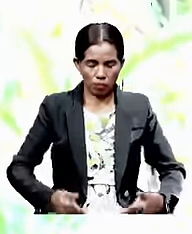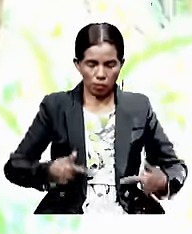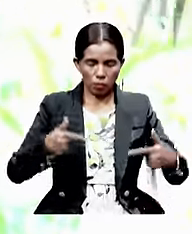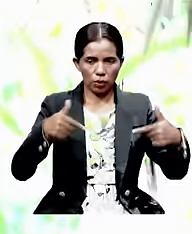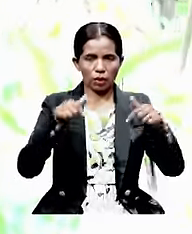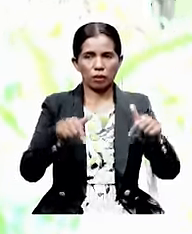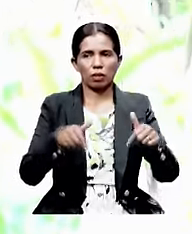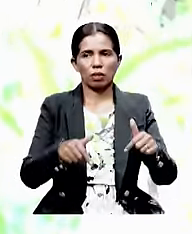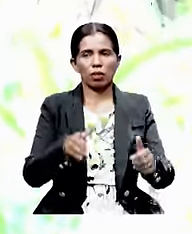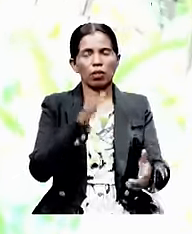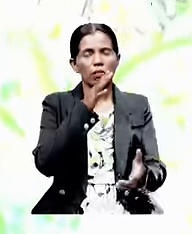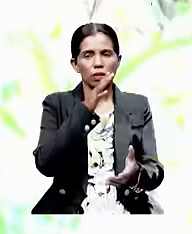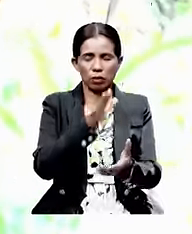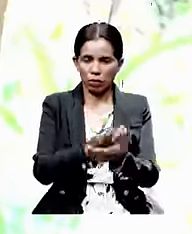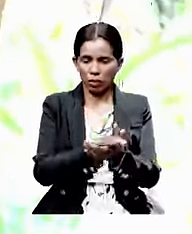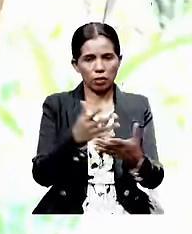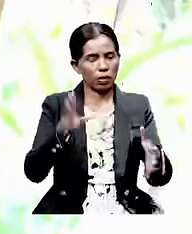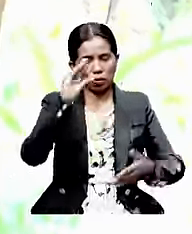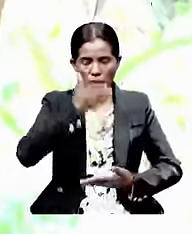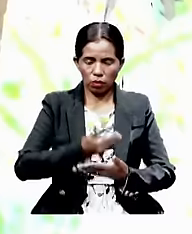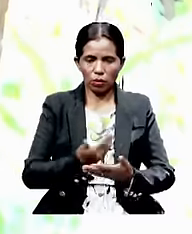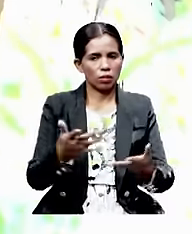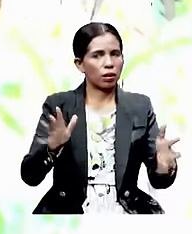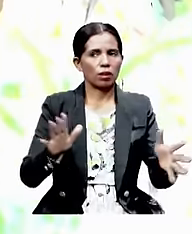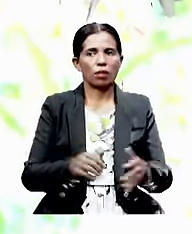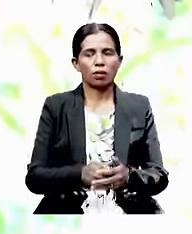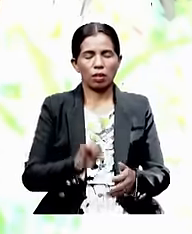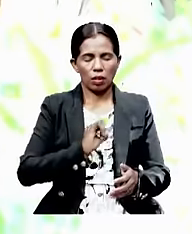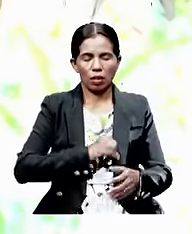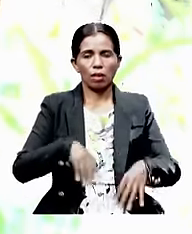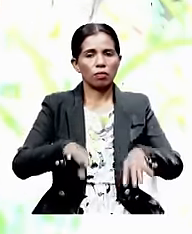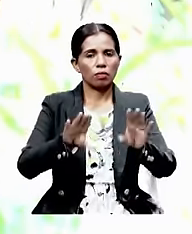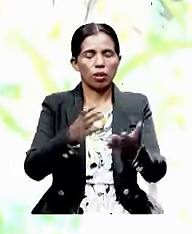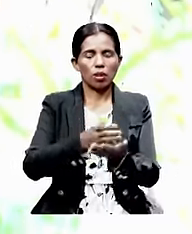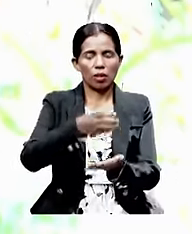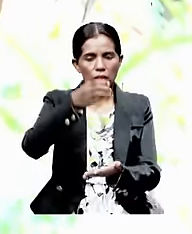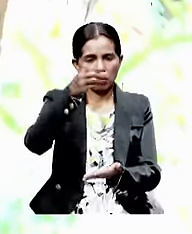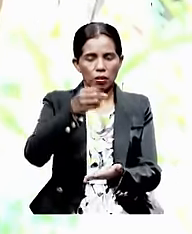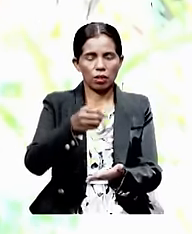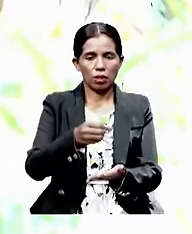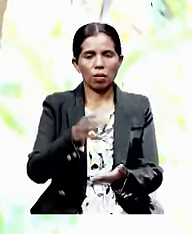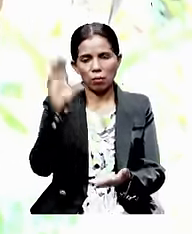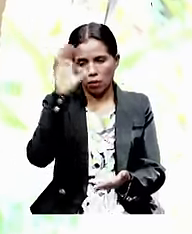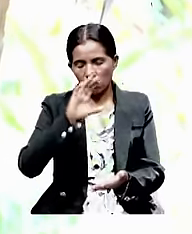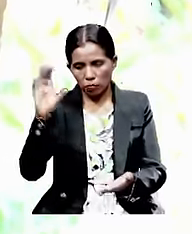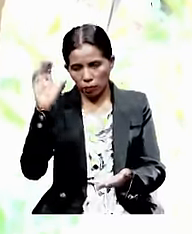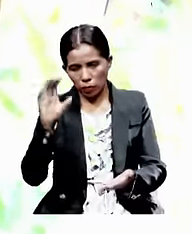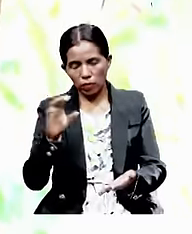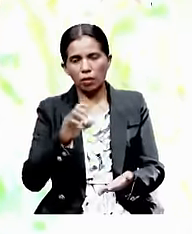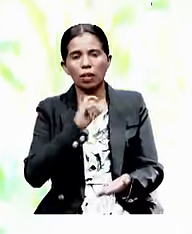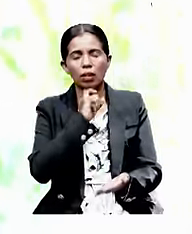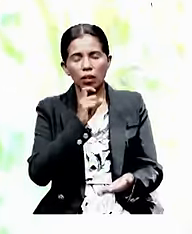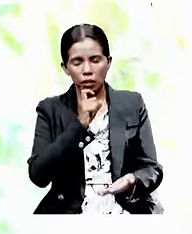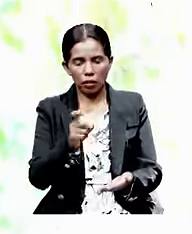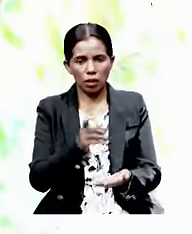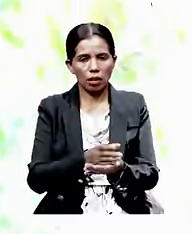hau ni pieno laya an laya ni ma poin doran pa na kua ho bena sida lata ho nasida ambe